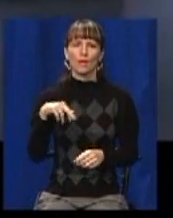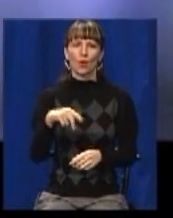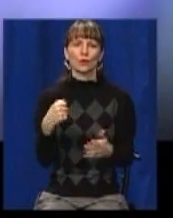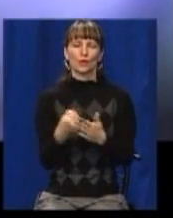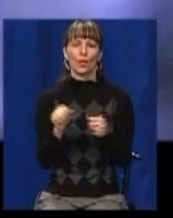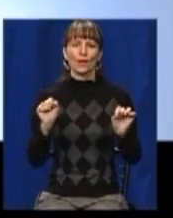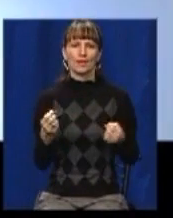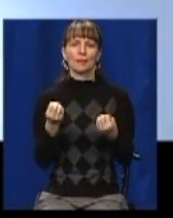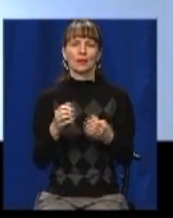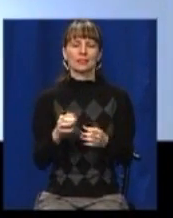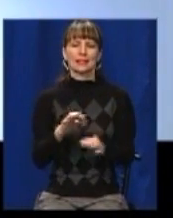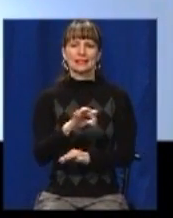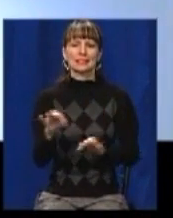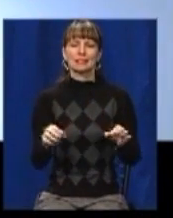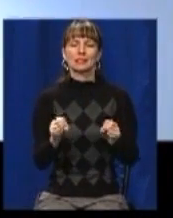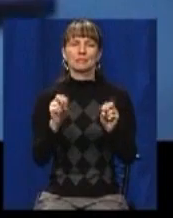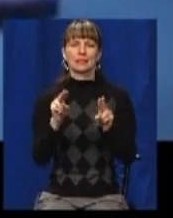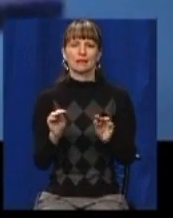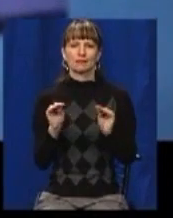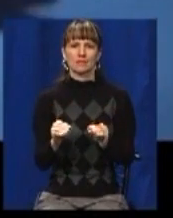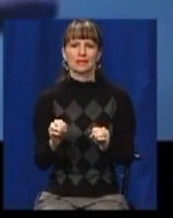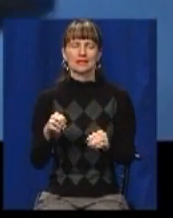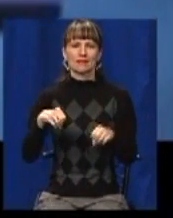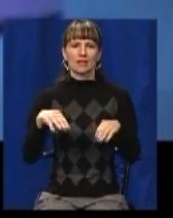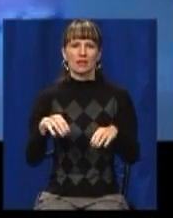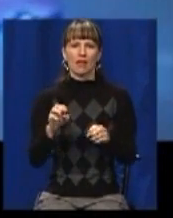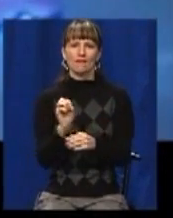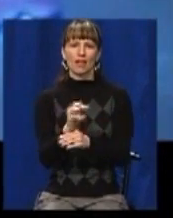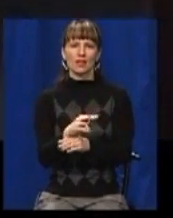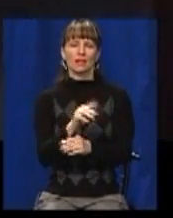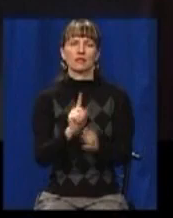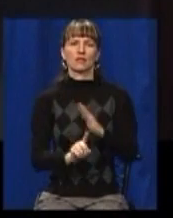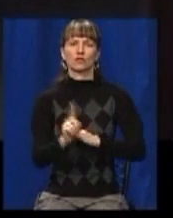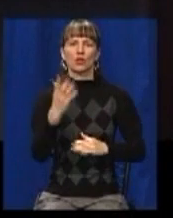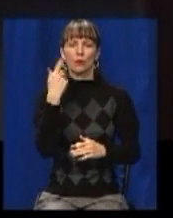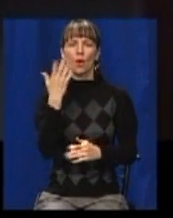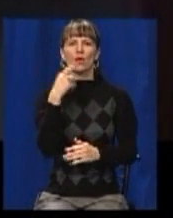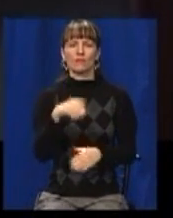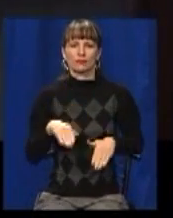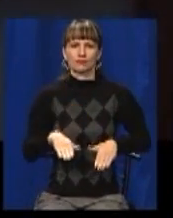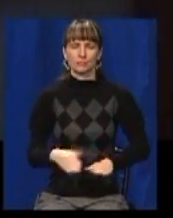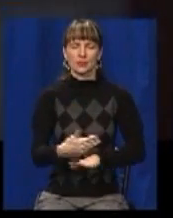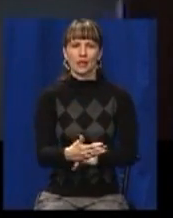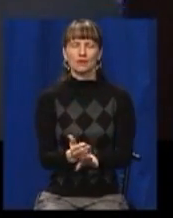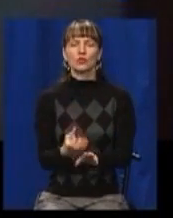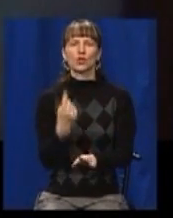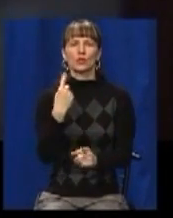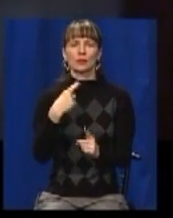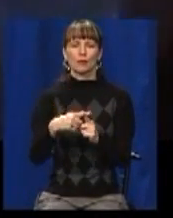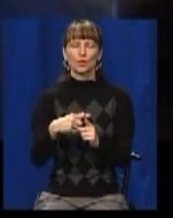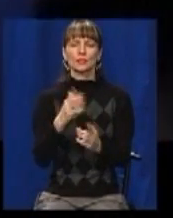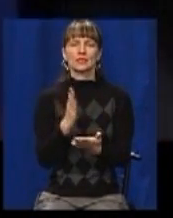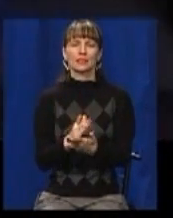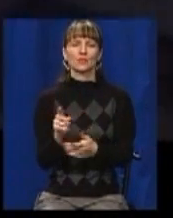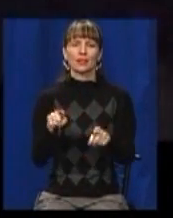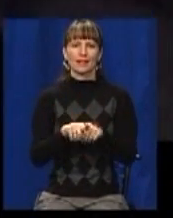схема тапок оснащена спеціальними датчиками світла. Ліхтарики спрацьовують саме тоді, коли ви взуваєте капці. Ще одним плюсом є те,